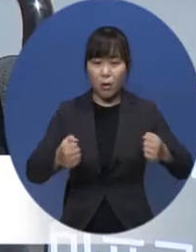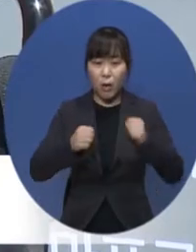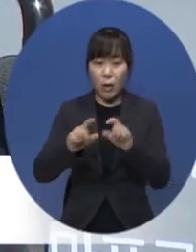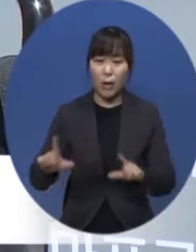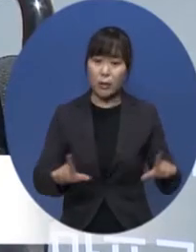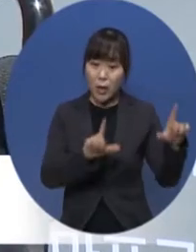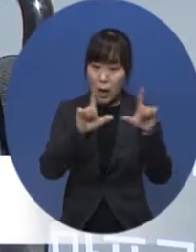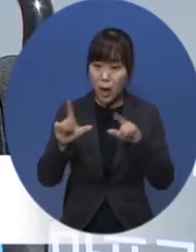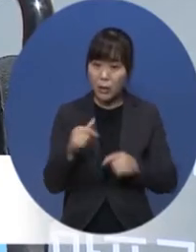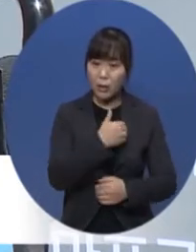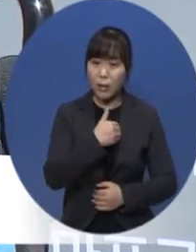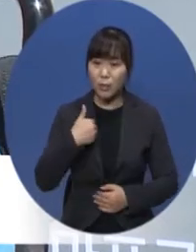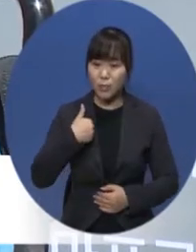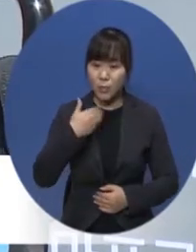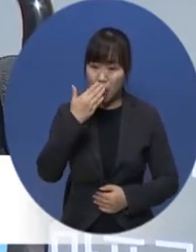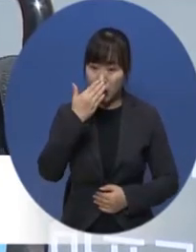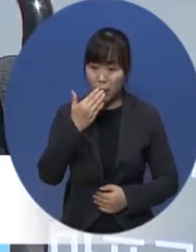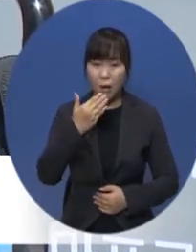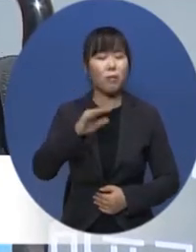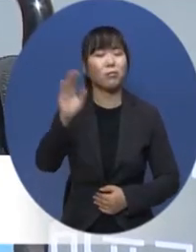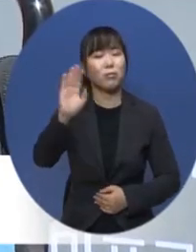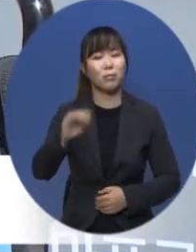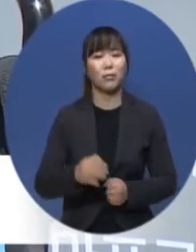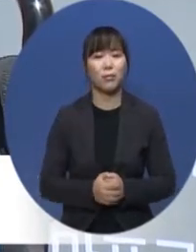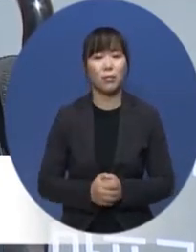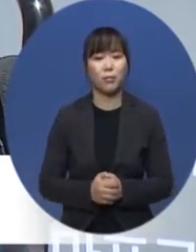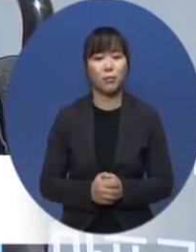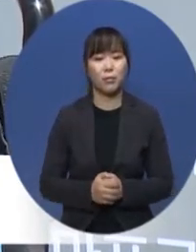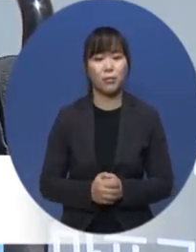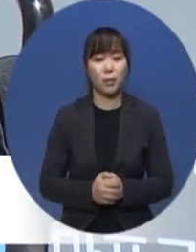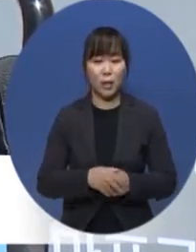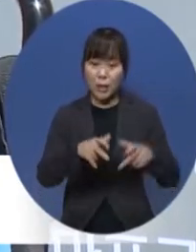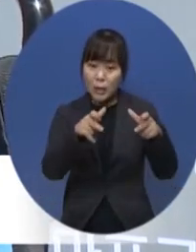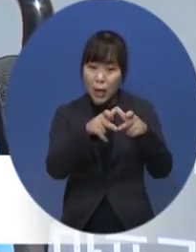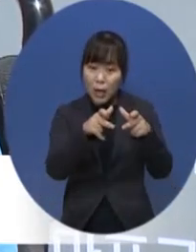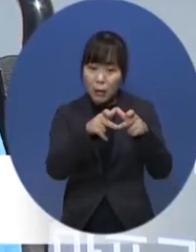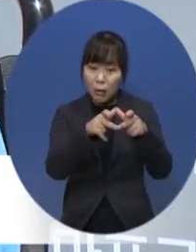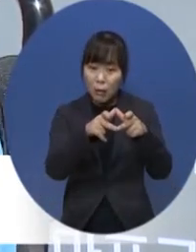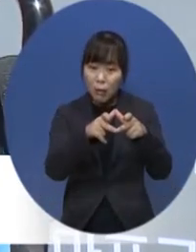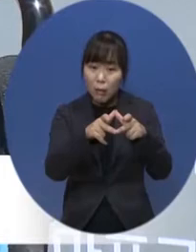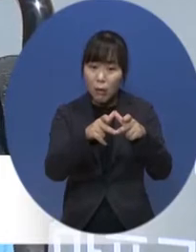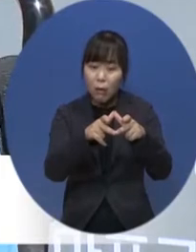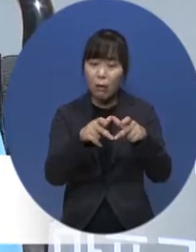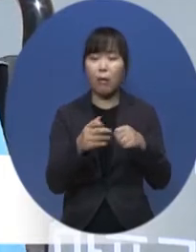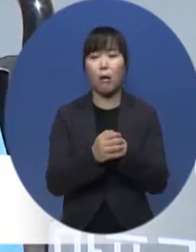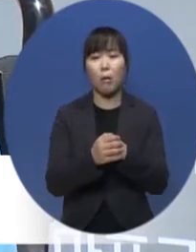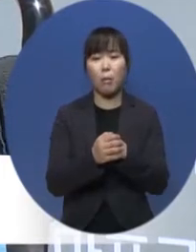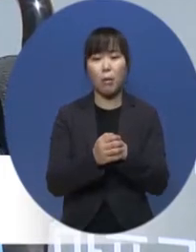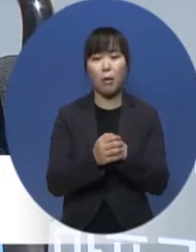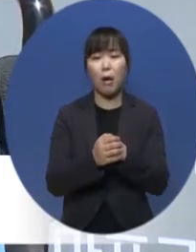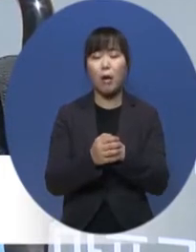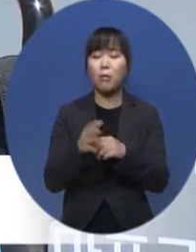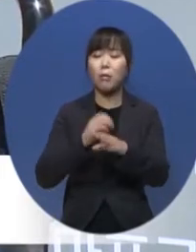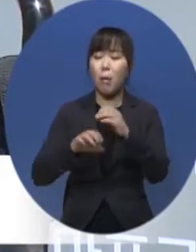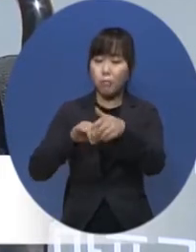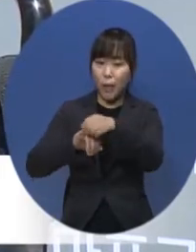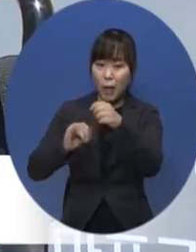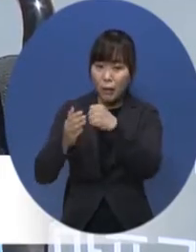자신이 있습니까? 아닙니다. 장애인들은 장애가 있기 때문에